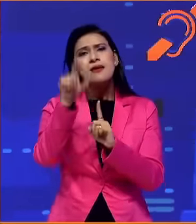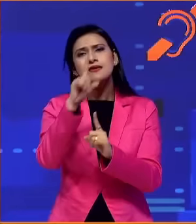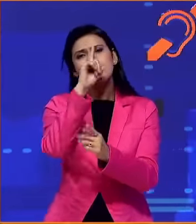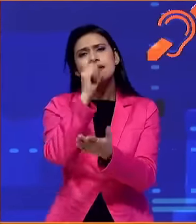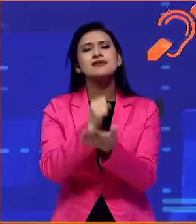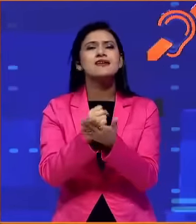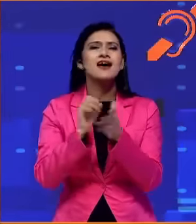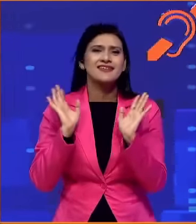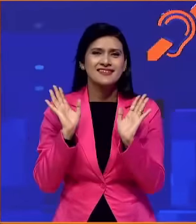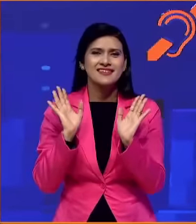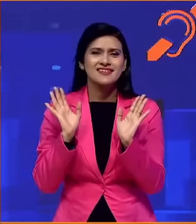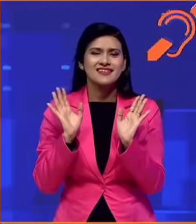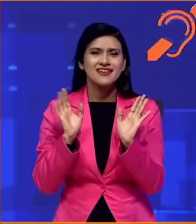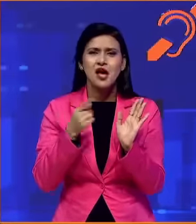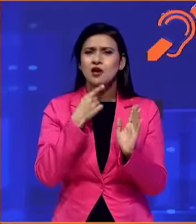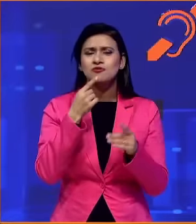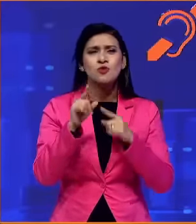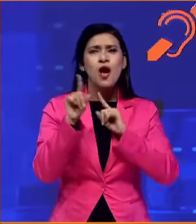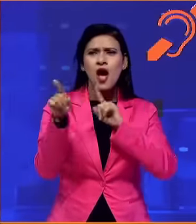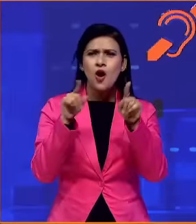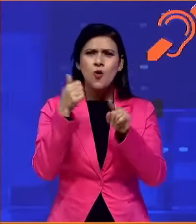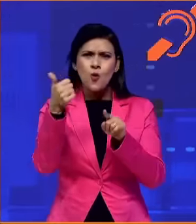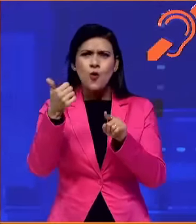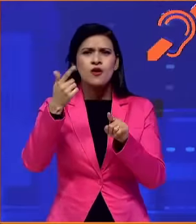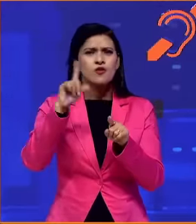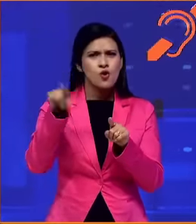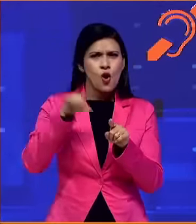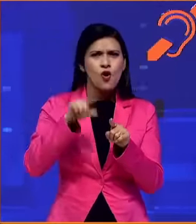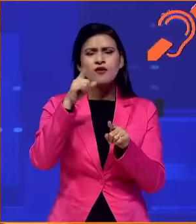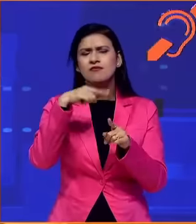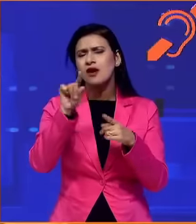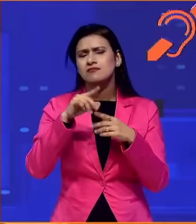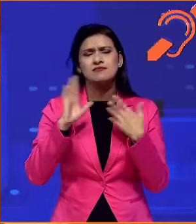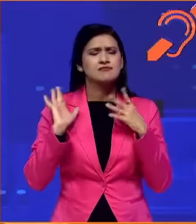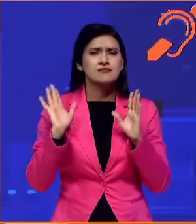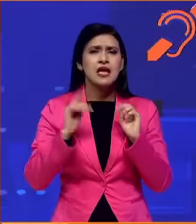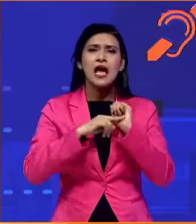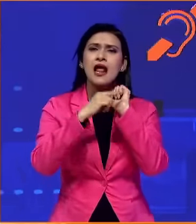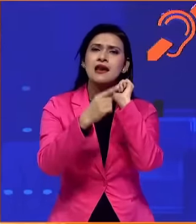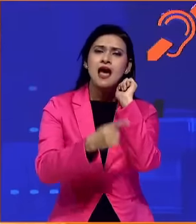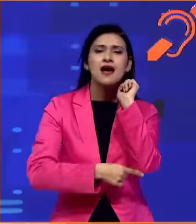है,औरसमयहीबताएगाकिकिसका निर्णयसहीथायागलत।क्योंकि